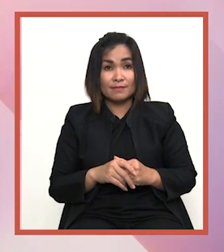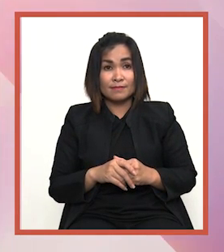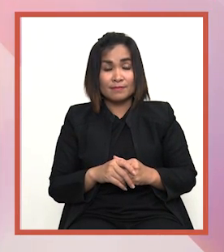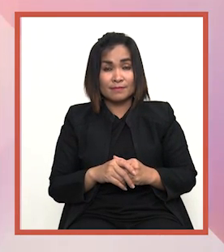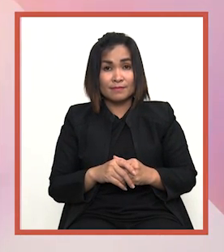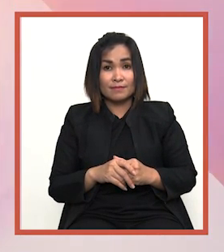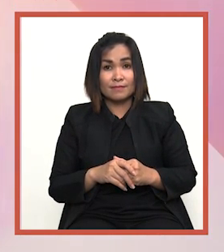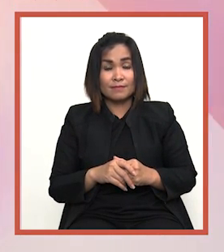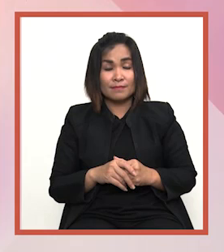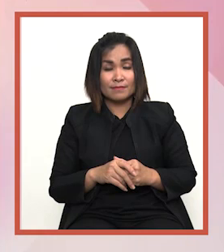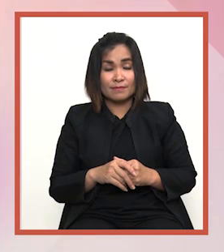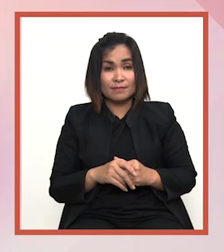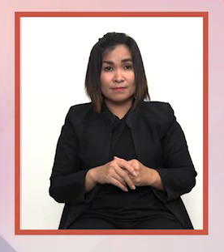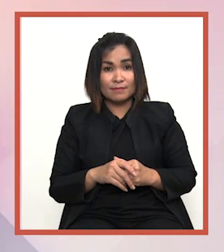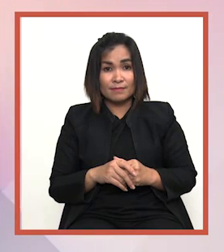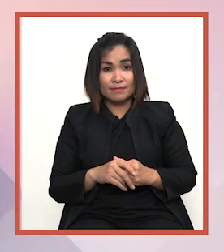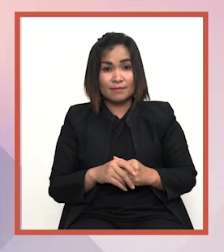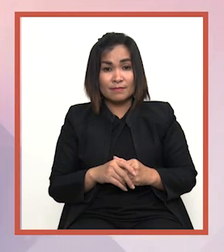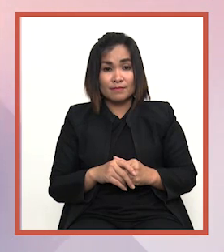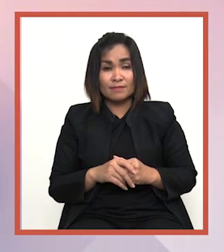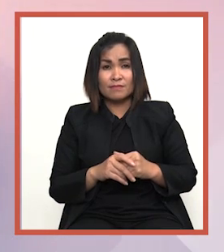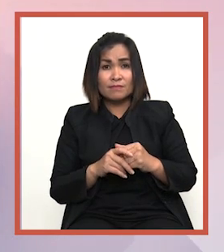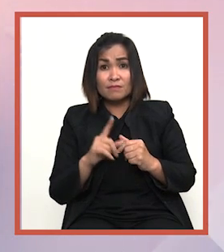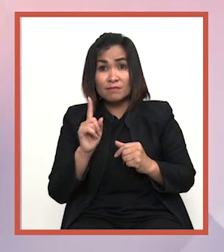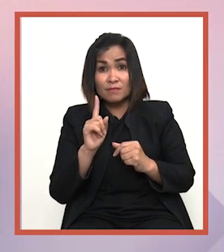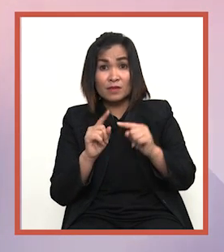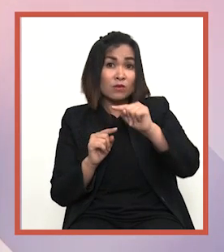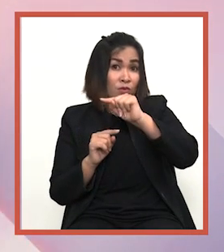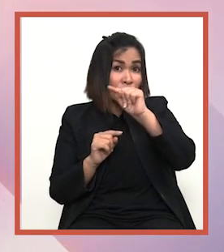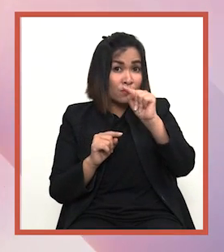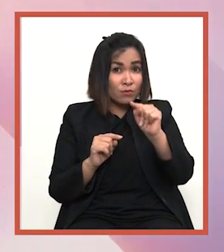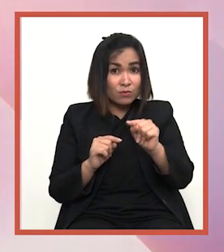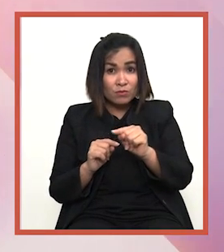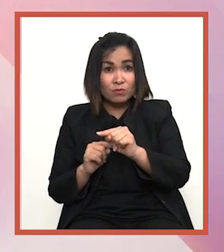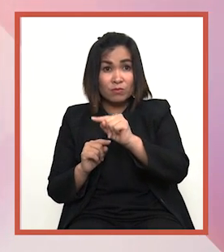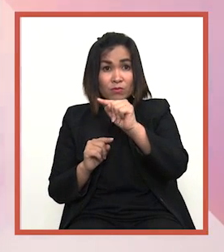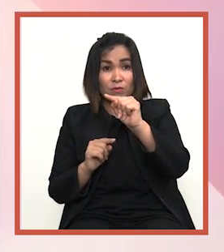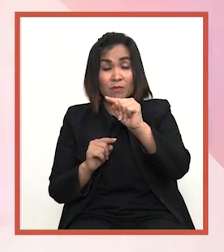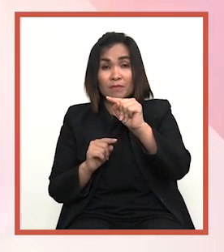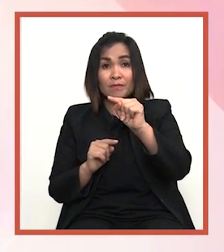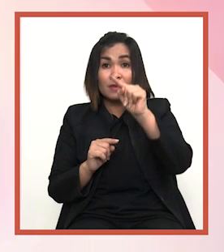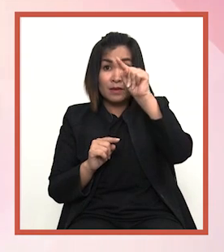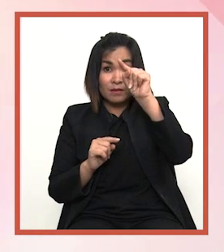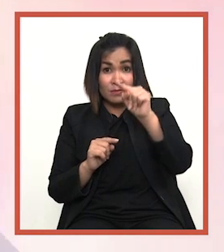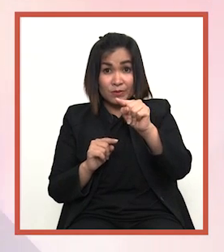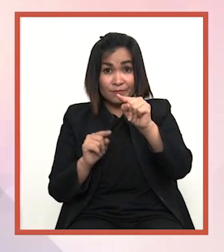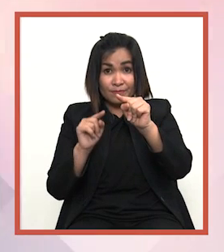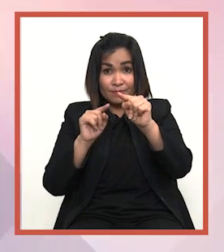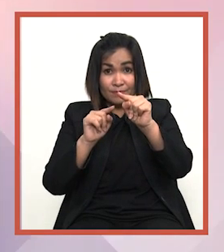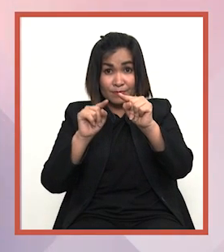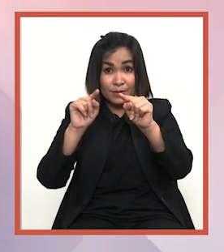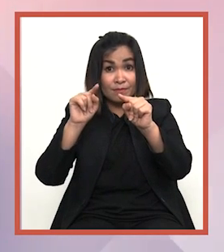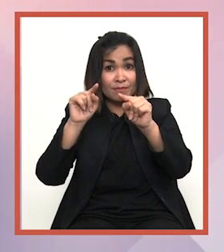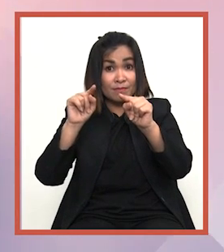ในรูปแบบของการติดตั้งนะครับลักษณะนะครับจะคล้ายๆกับสวิตช์นะครับแบบเดี่ยวนะครับแล้วก็